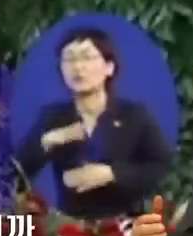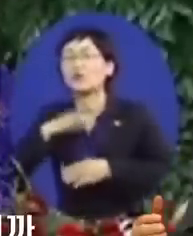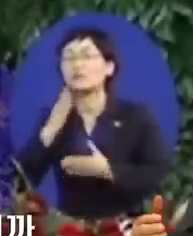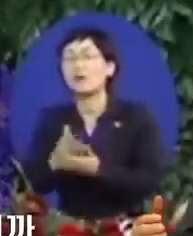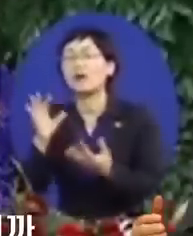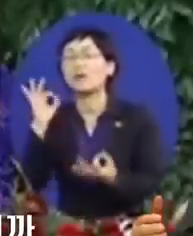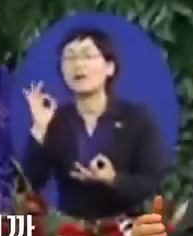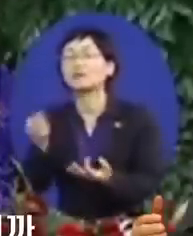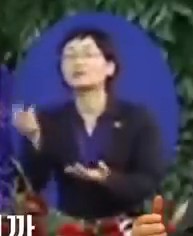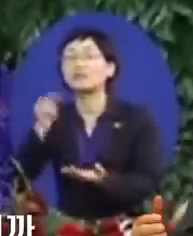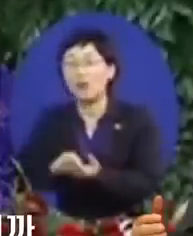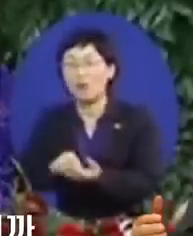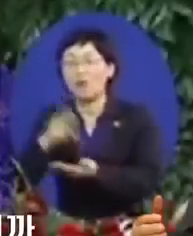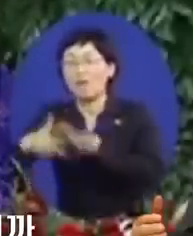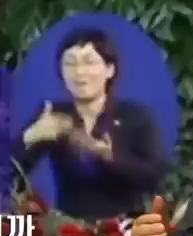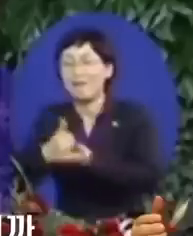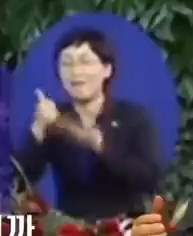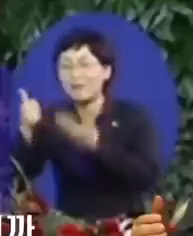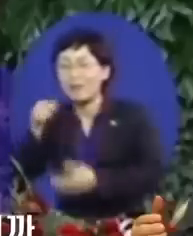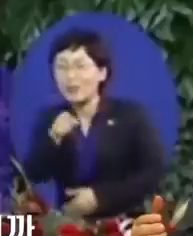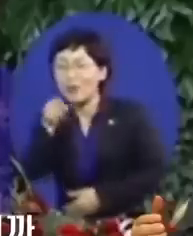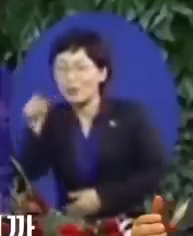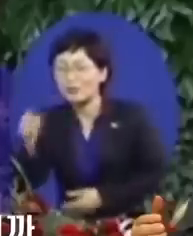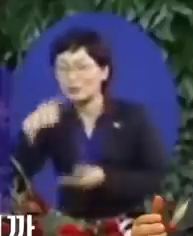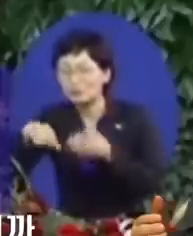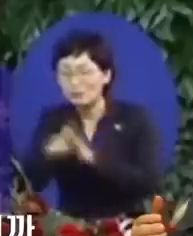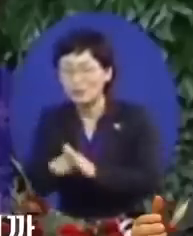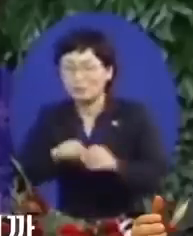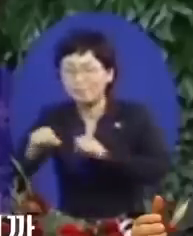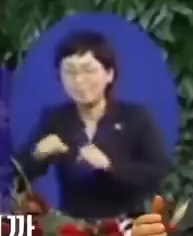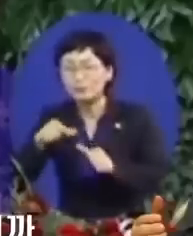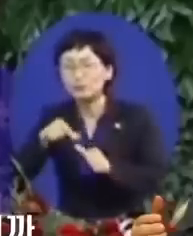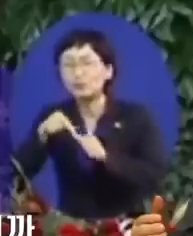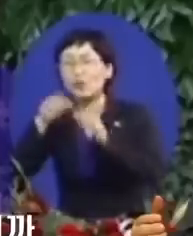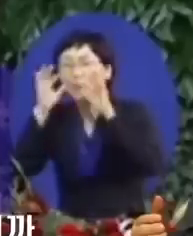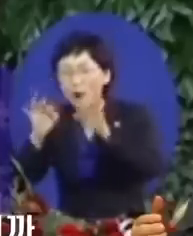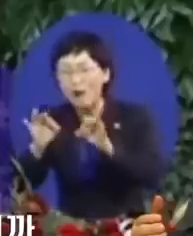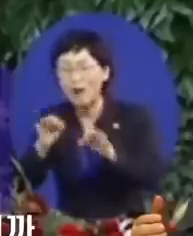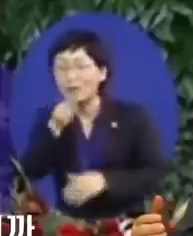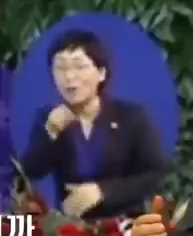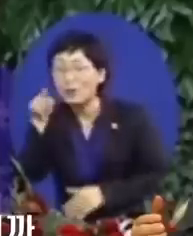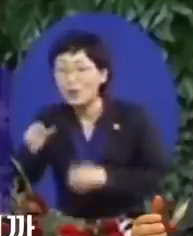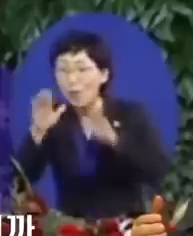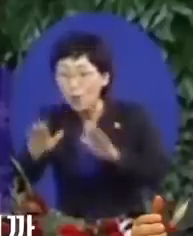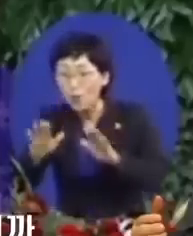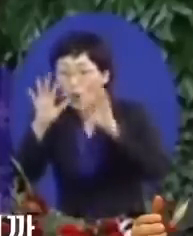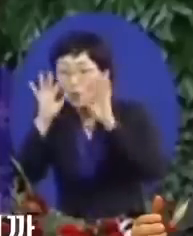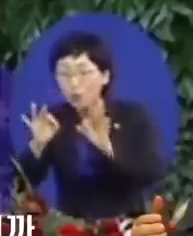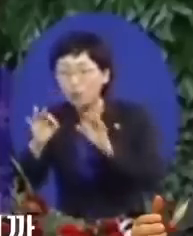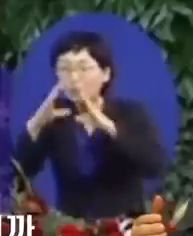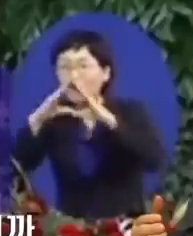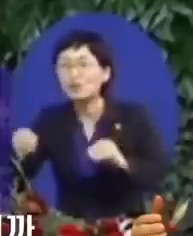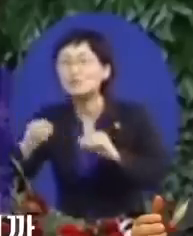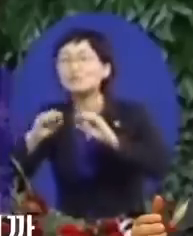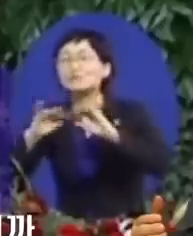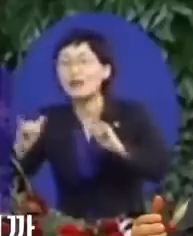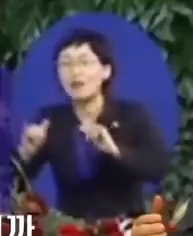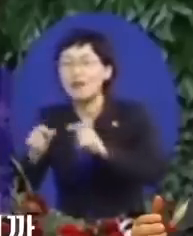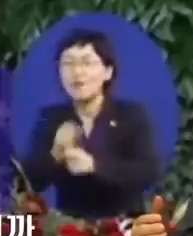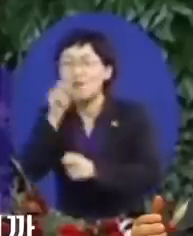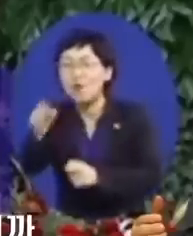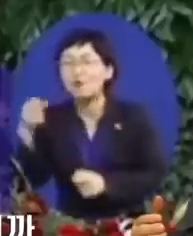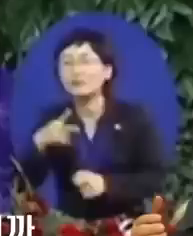서서 야훼께서 오늘 너희를 위하여 행하시는 구원을 보라. 너희가 오늘 본 애굽 사람을 영원히 다시 보지